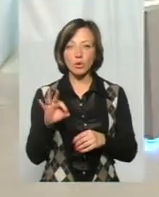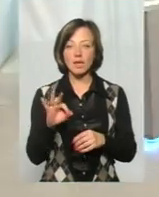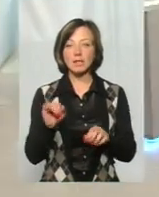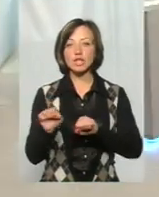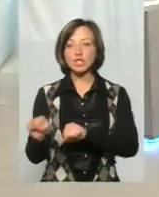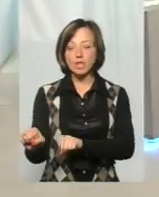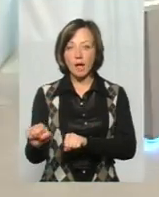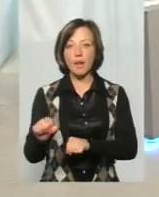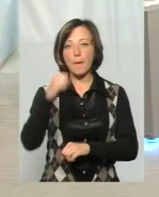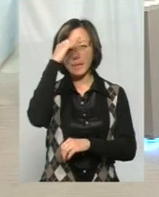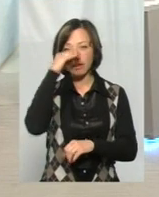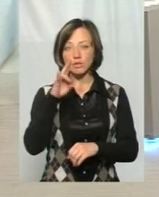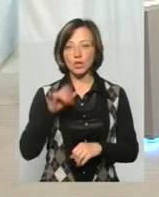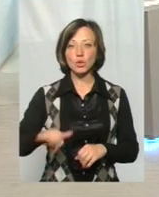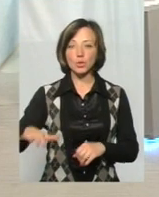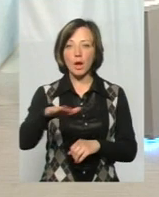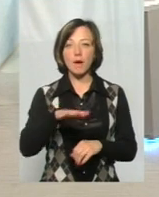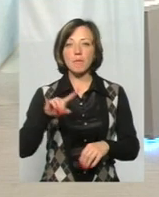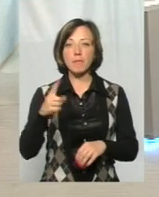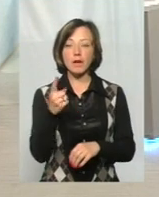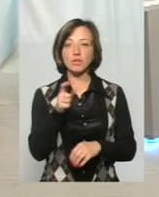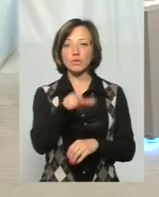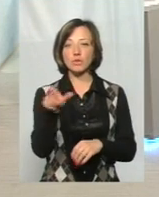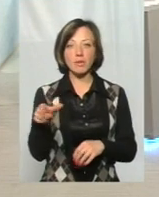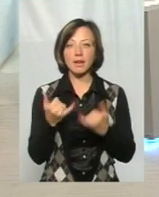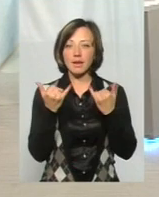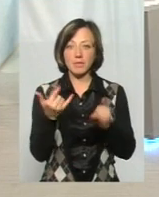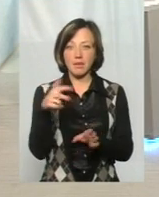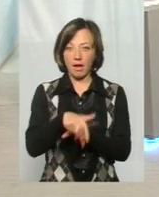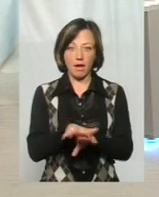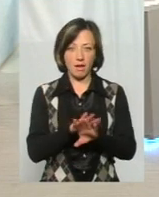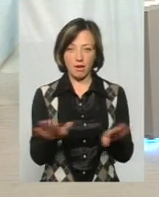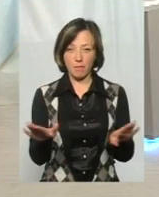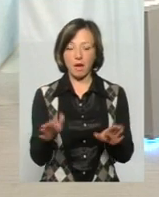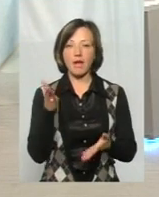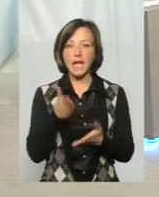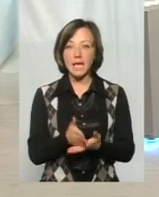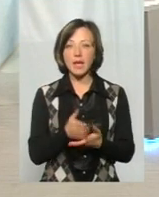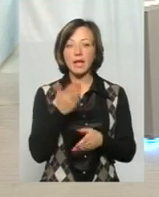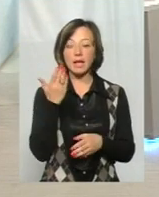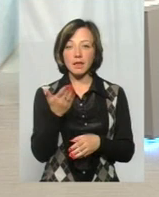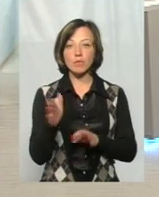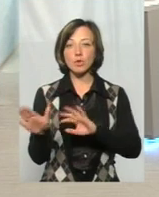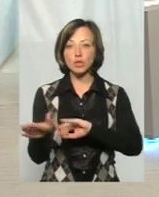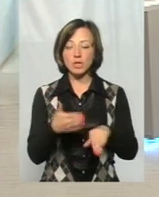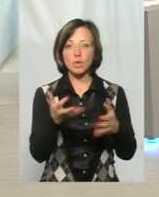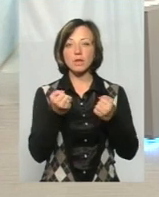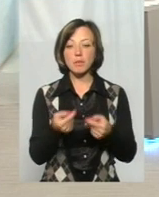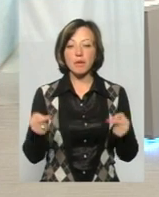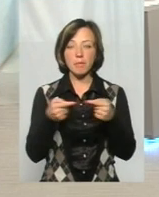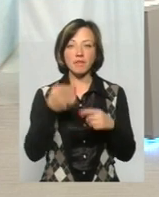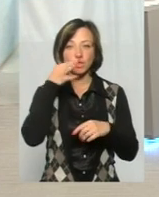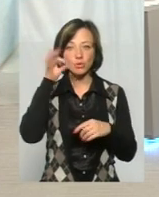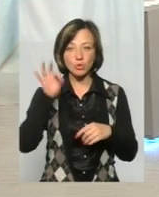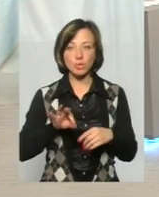які захищали батьківщину, це в першу чергу ті особи, які не є для них тягарем. а є ті, які пройшли, отримали певний досвід,